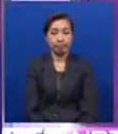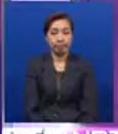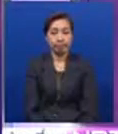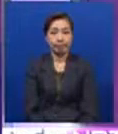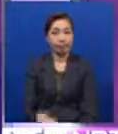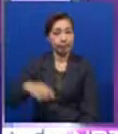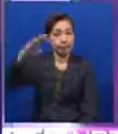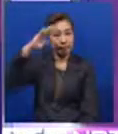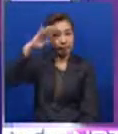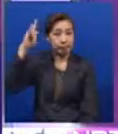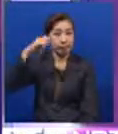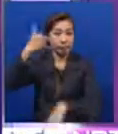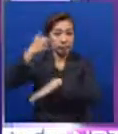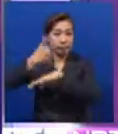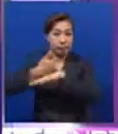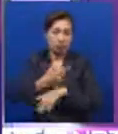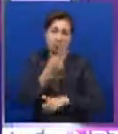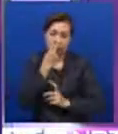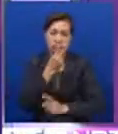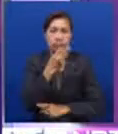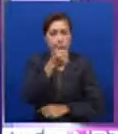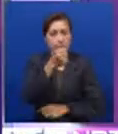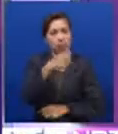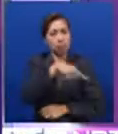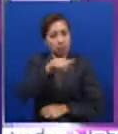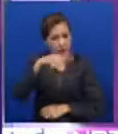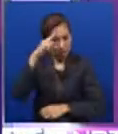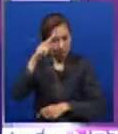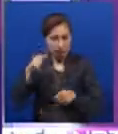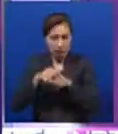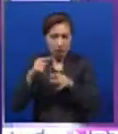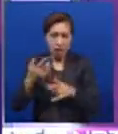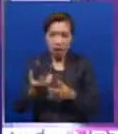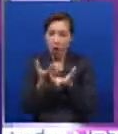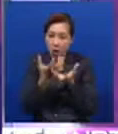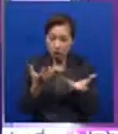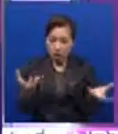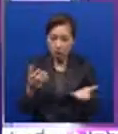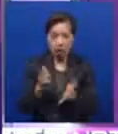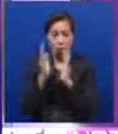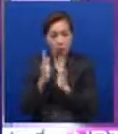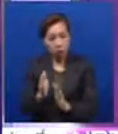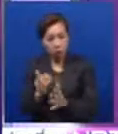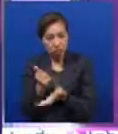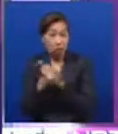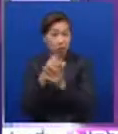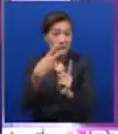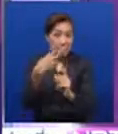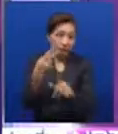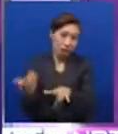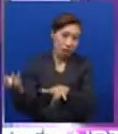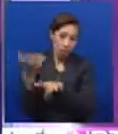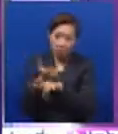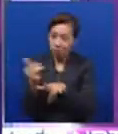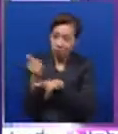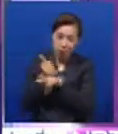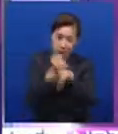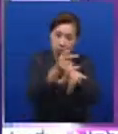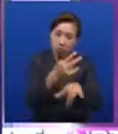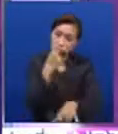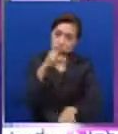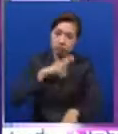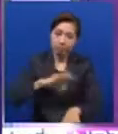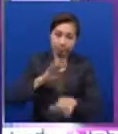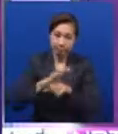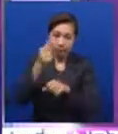ผู้บัญชาการทหารอากาศพอใจภาพรวมการปฏิบัติงานลำเลียงทางอากาศส่งความช่วยเหลือไปเนปาลนะคะแล้วก็เตรียมพร้อมให้การช่วยเหลือต่อเนื่องตาม